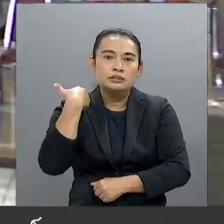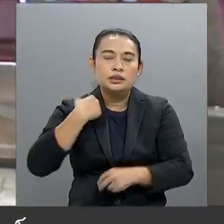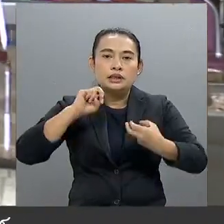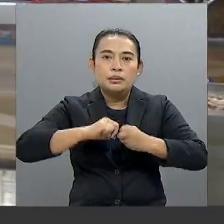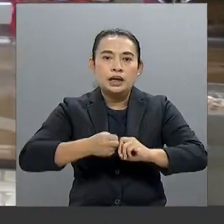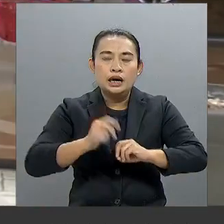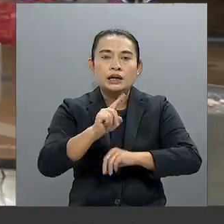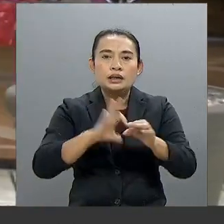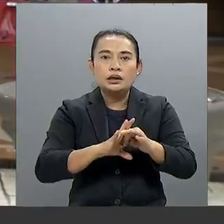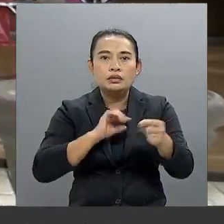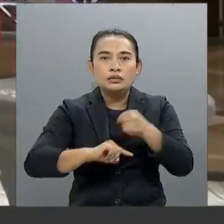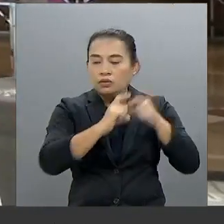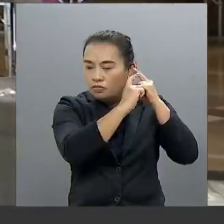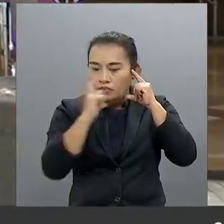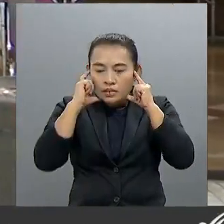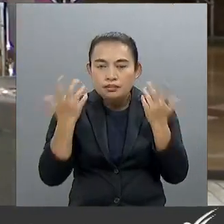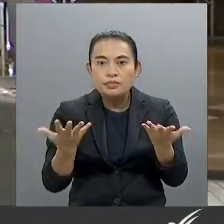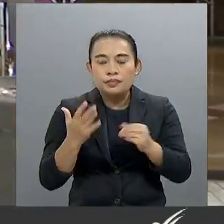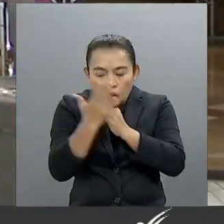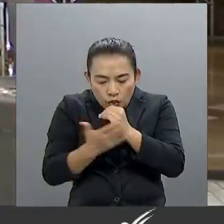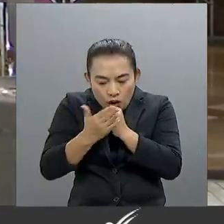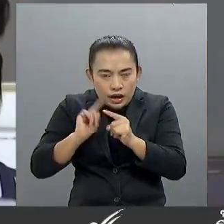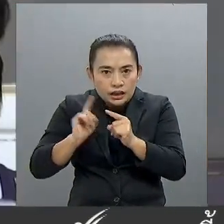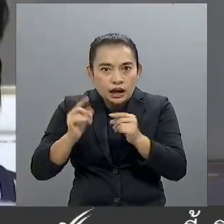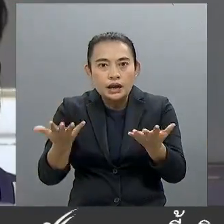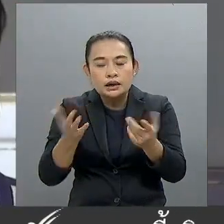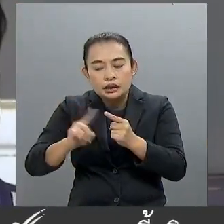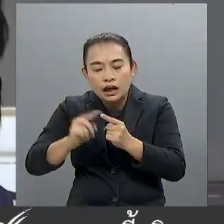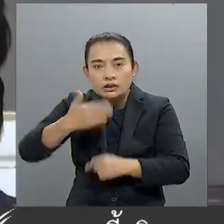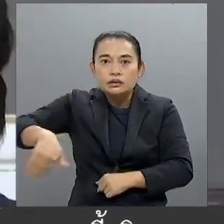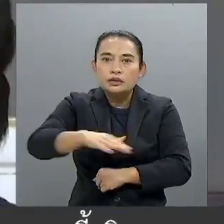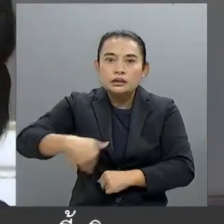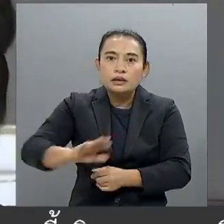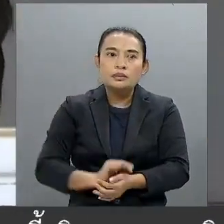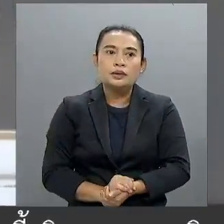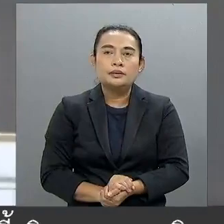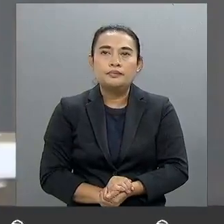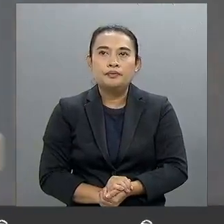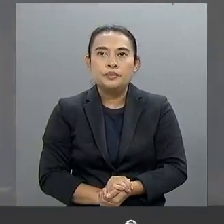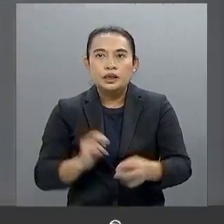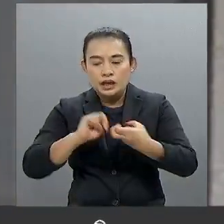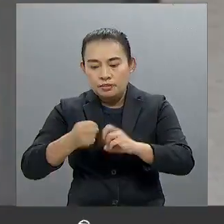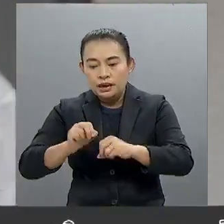องหนรวมไปถึงยาเสพติดรักษาได้สารพัดโรคซึ่งเหล่านี้ยังสร้างวิกฤตไม่พออีกหรือคะ